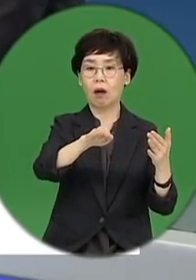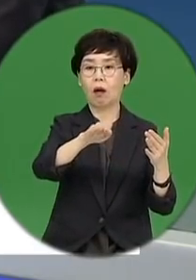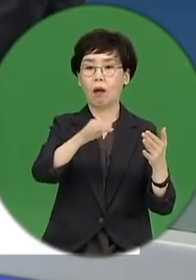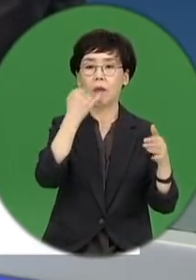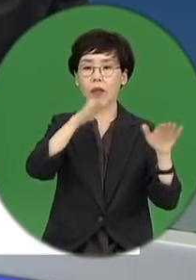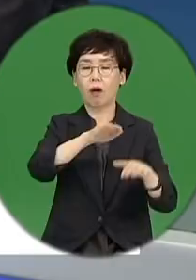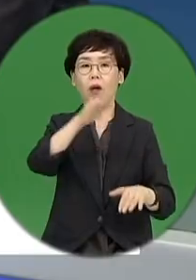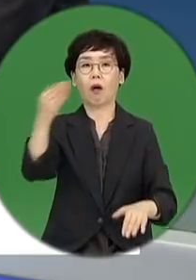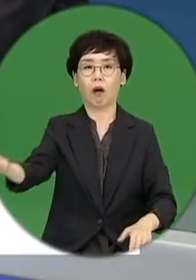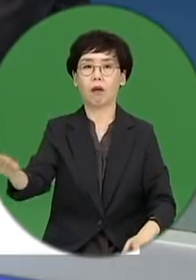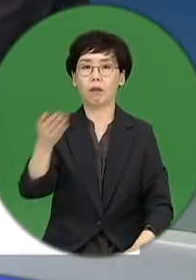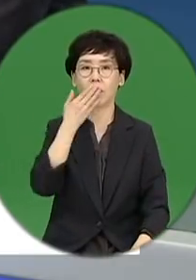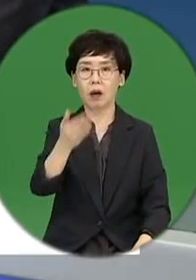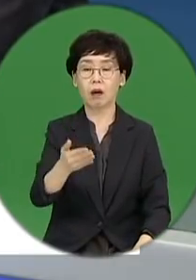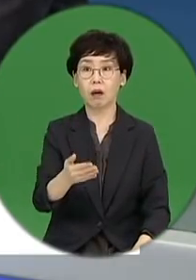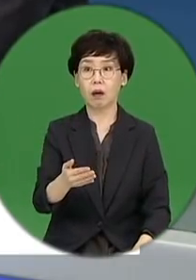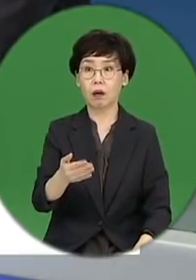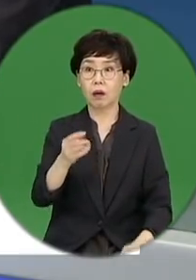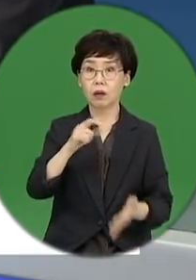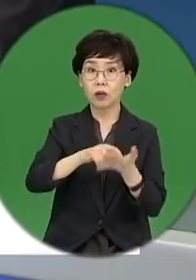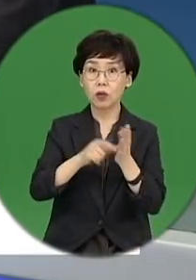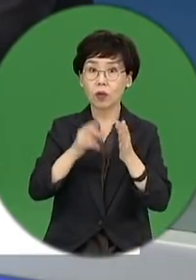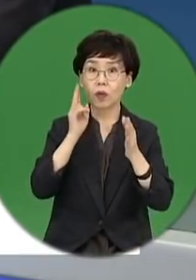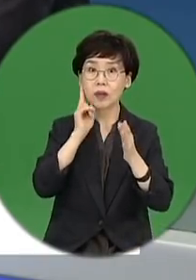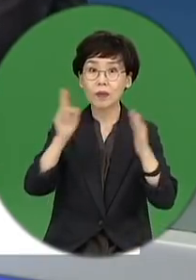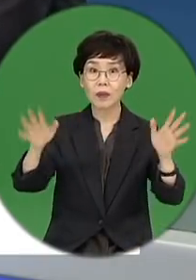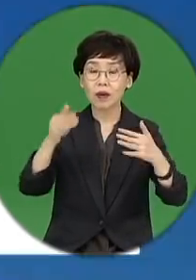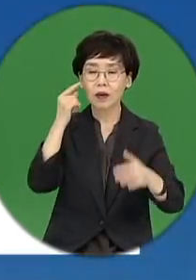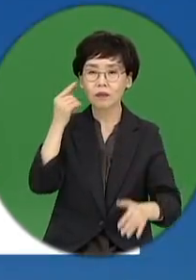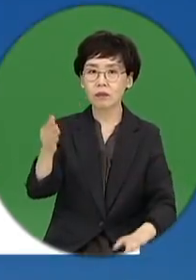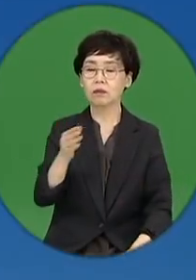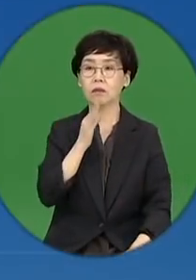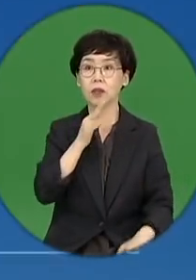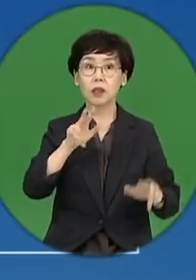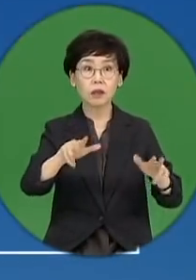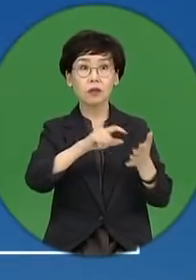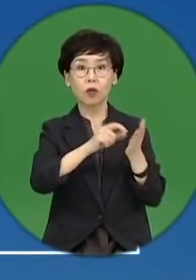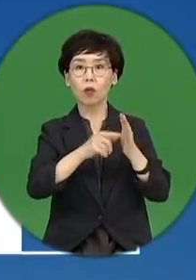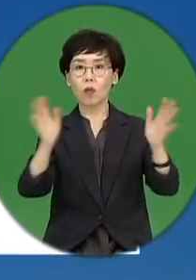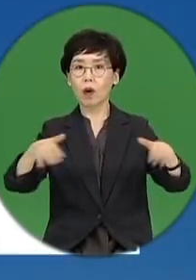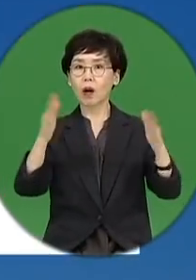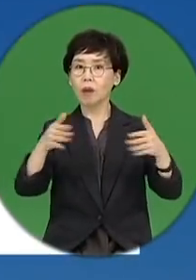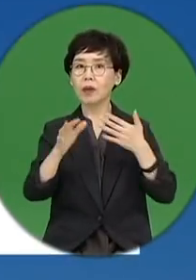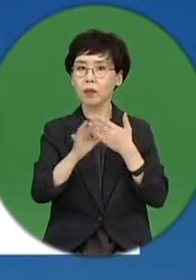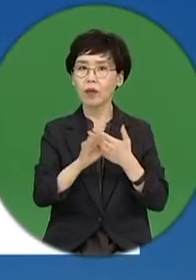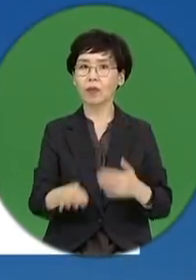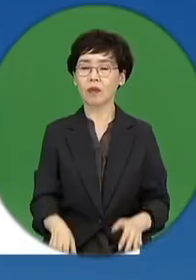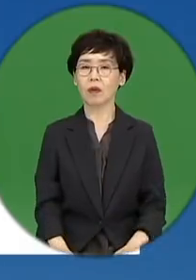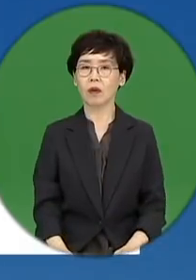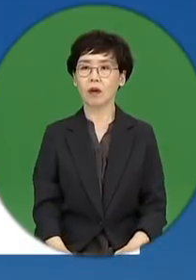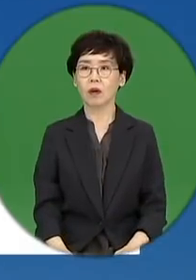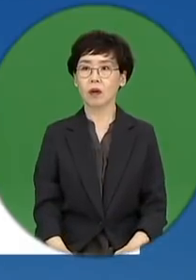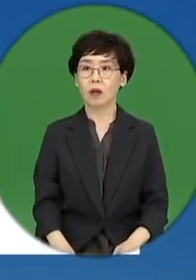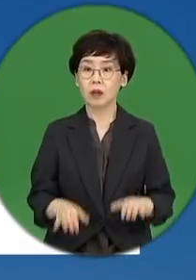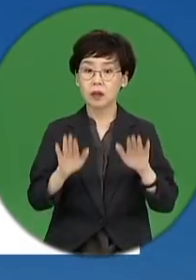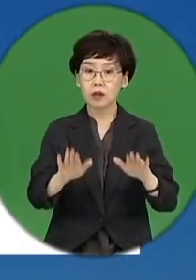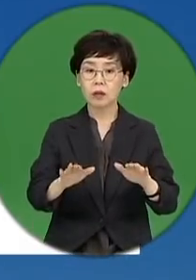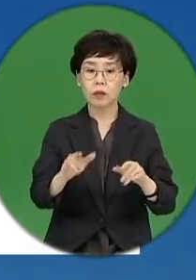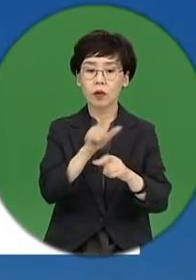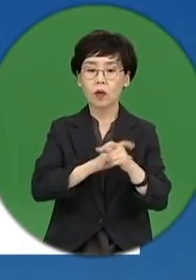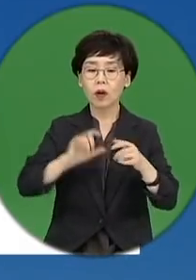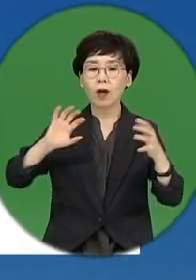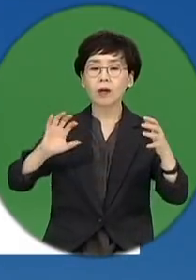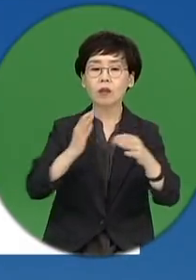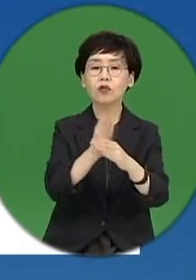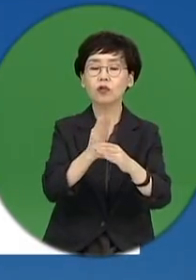수가 있거든요. 아, 그 정도로 바람이 강하다니. 이 정도 바람이면 뭐. 그리고 이번 전부 다 태풍 중심이 우리 서해안 쪽에 놓여 있지 않습니까? 네네.